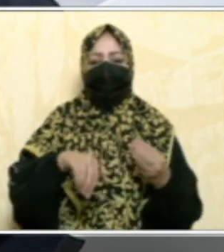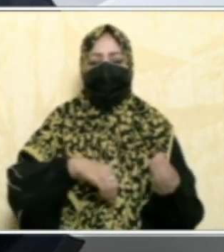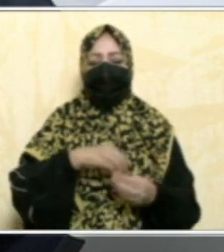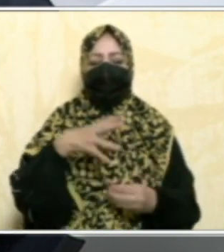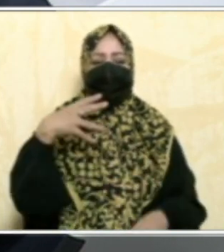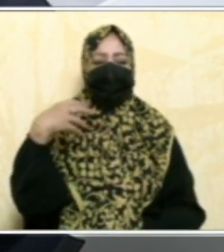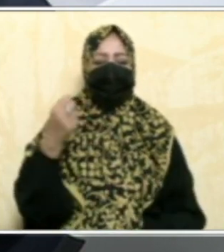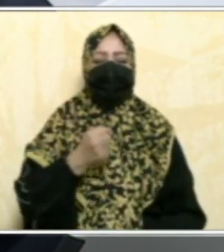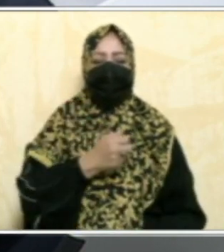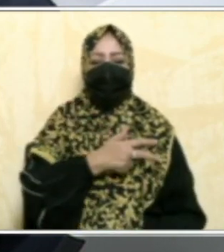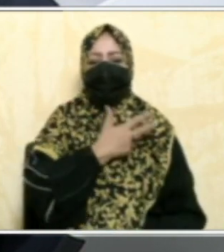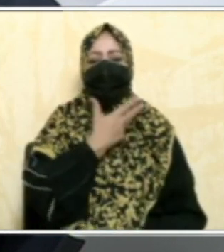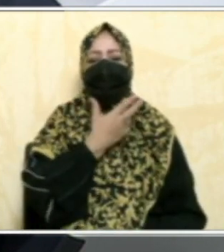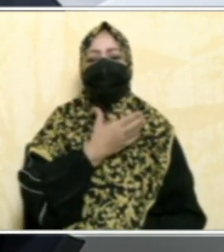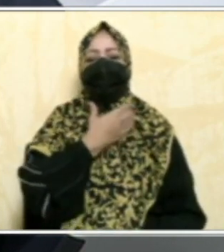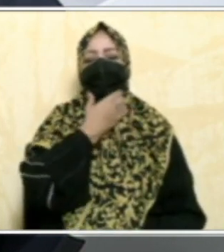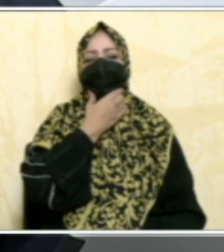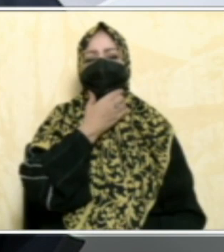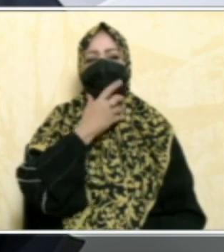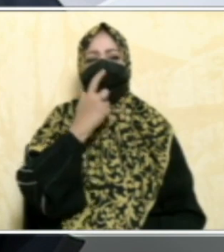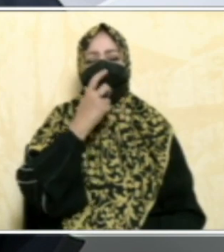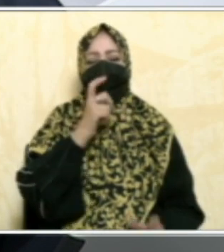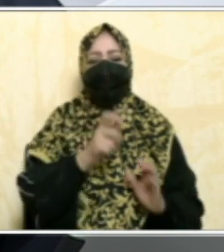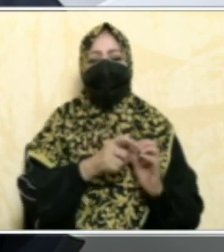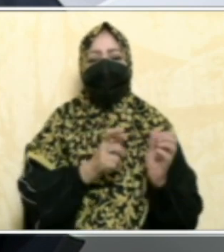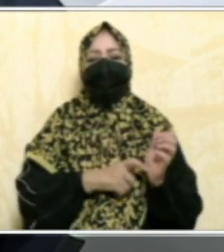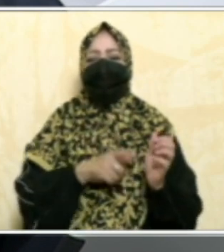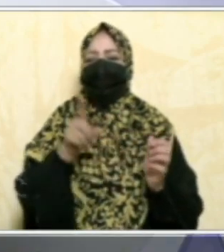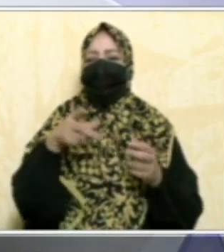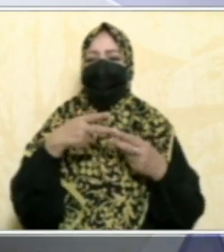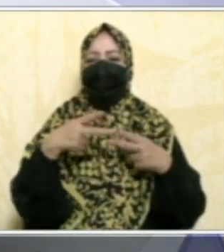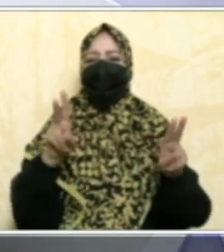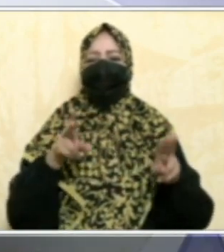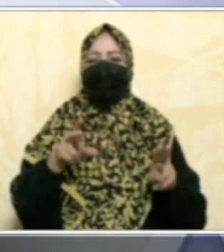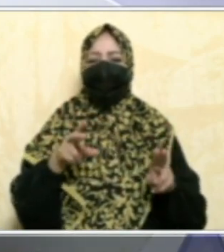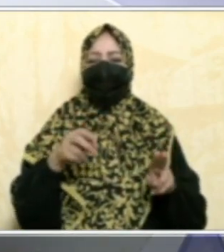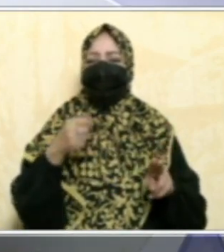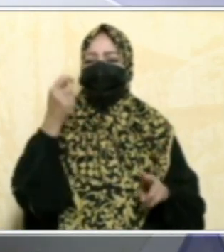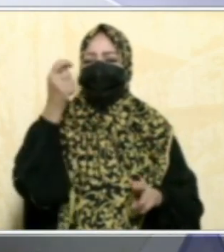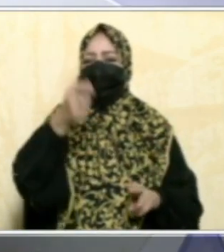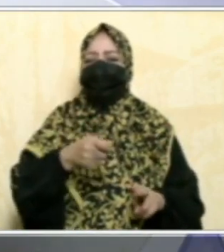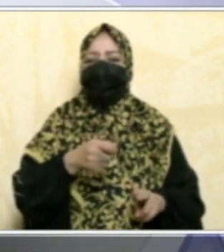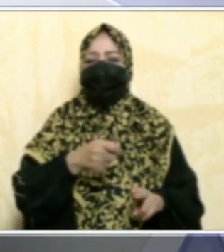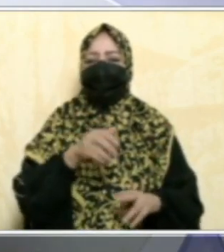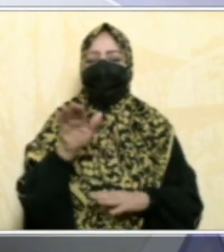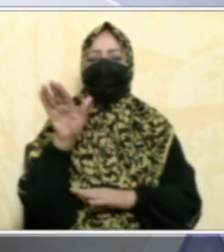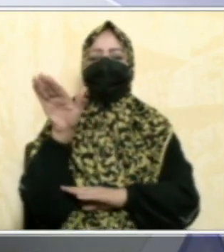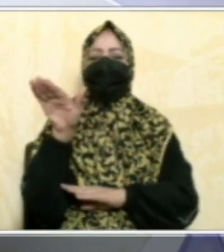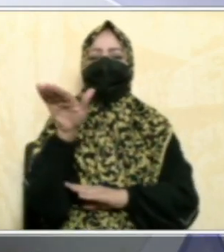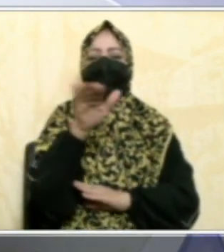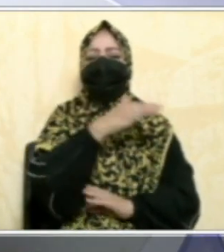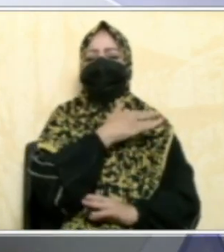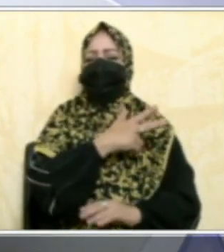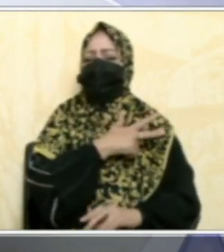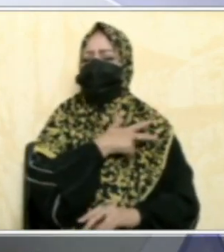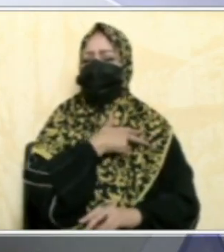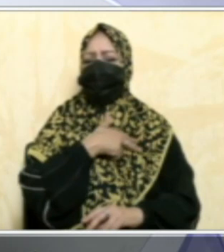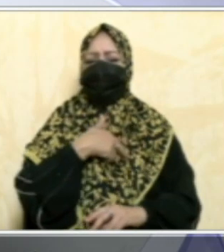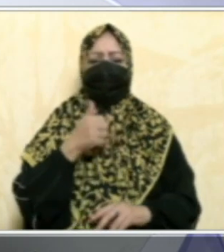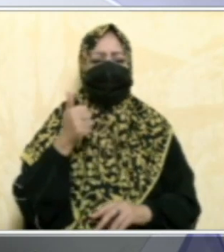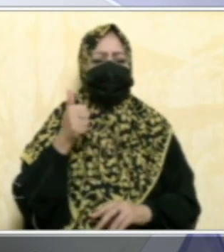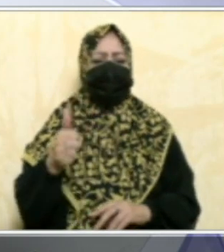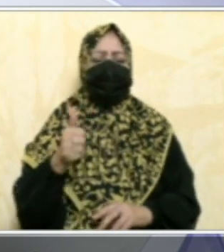الحكومة. هو يعني ولي الأمر له أن يتصرف في مال الأمة بما فيه